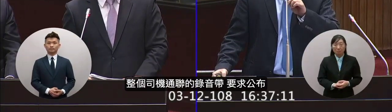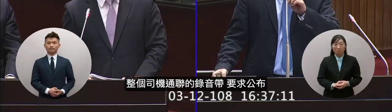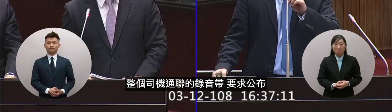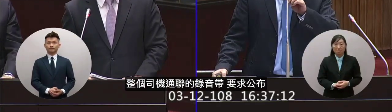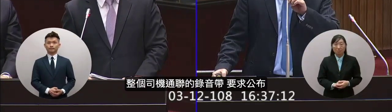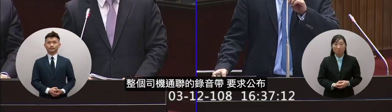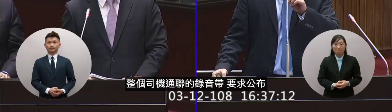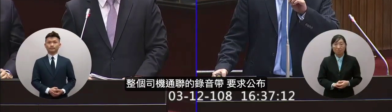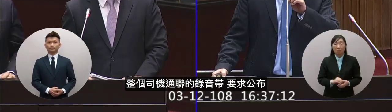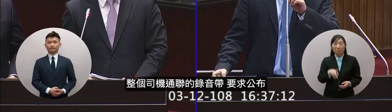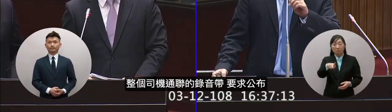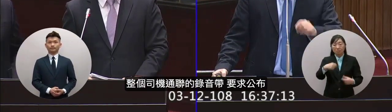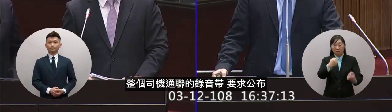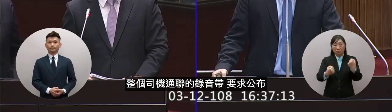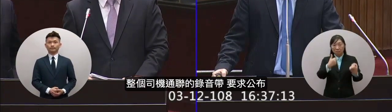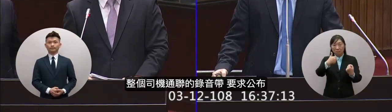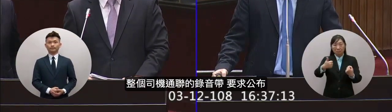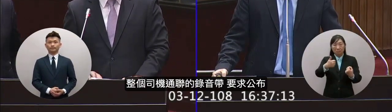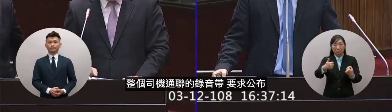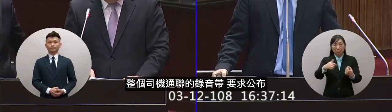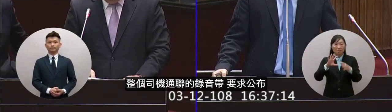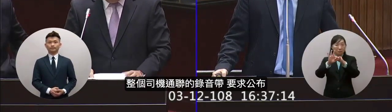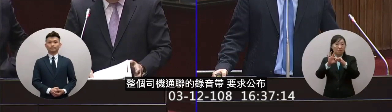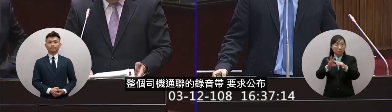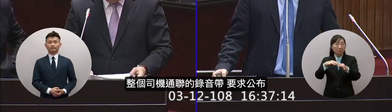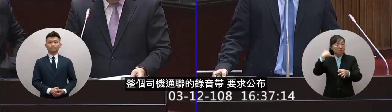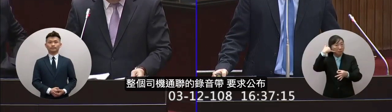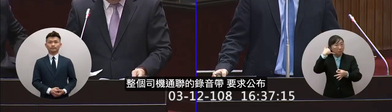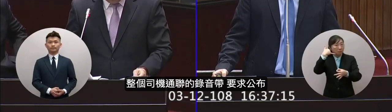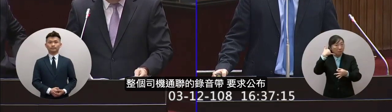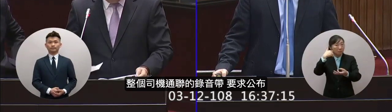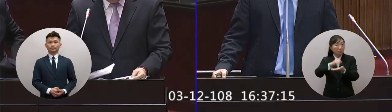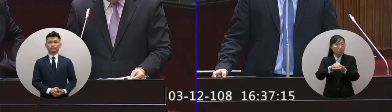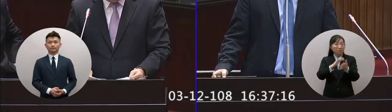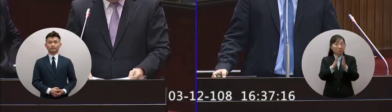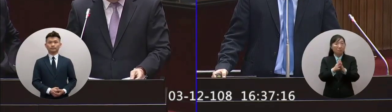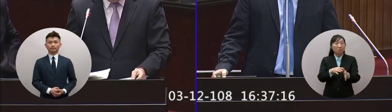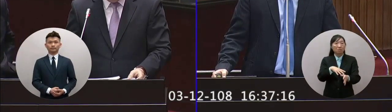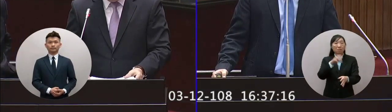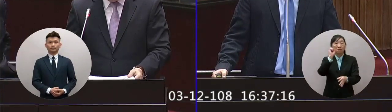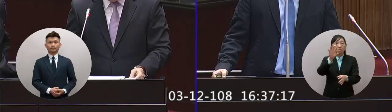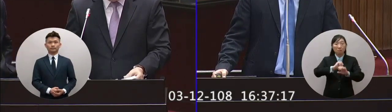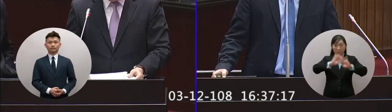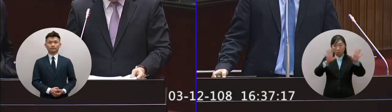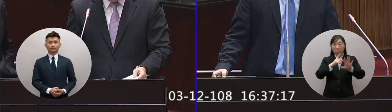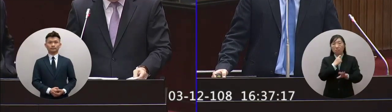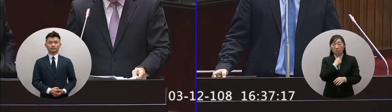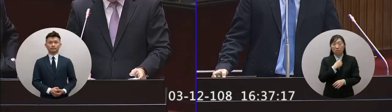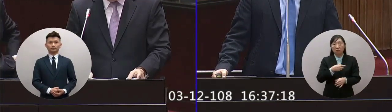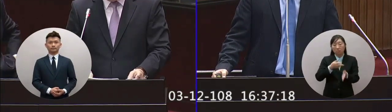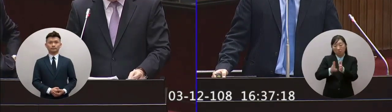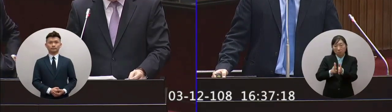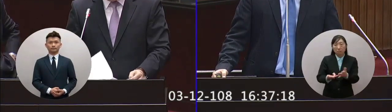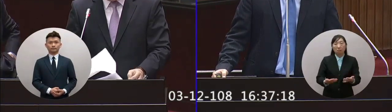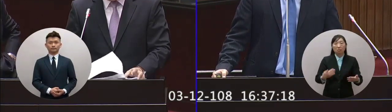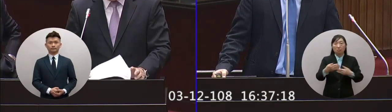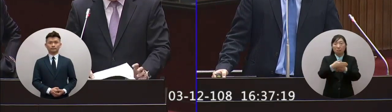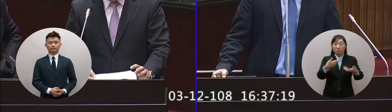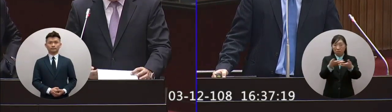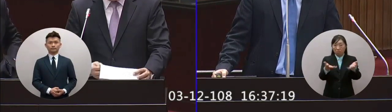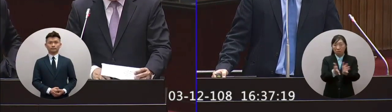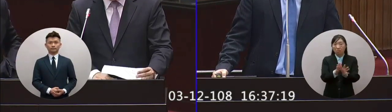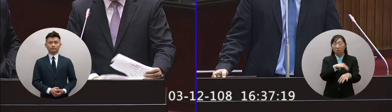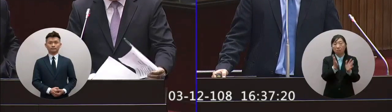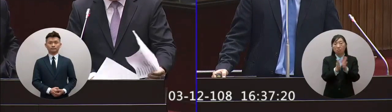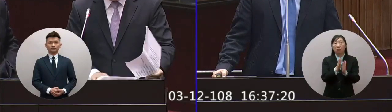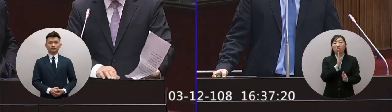是整个司机通联的录音带。要求公布，台铁也好，交通部也好，一